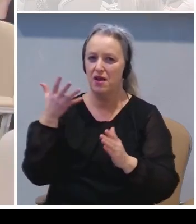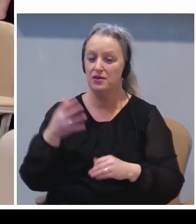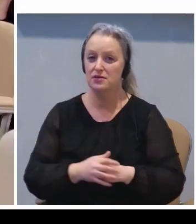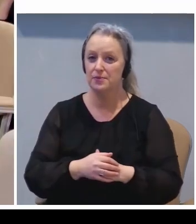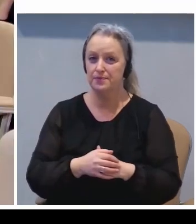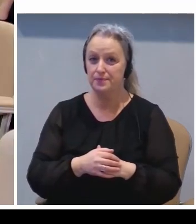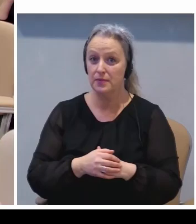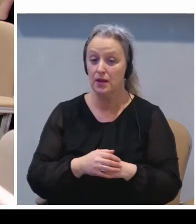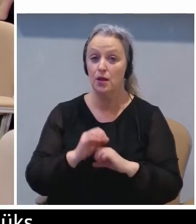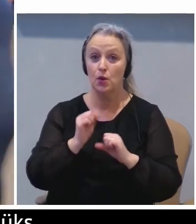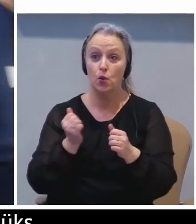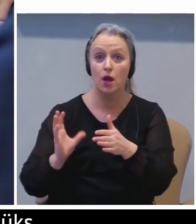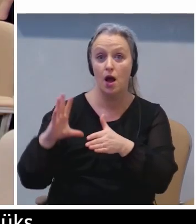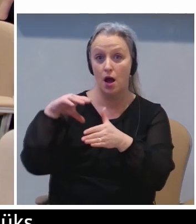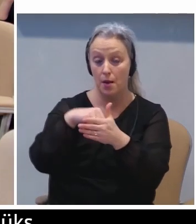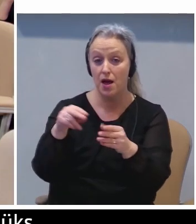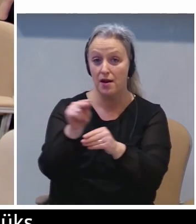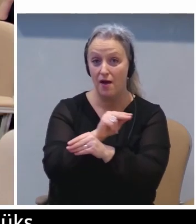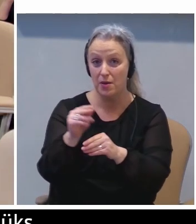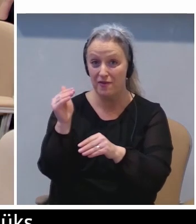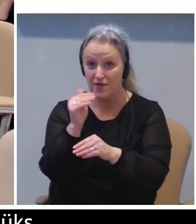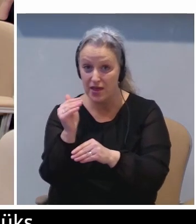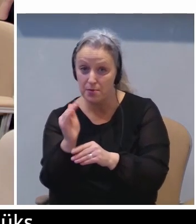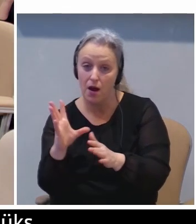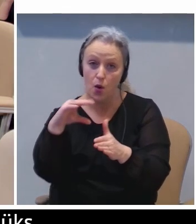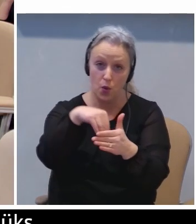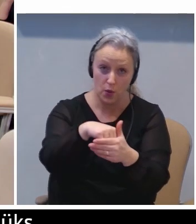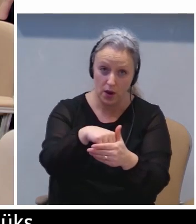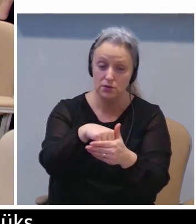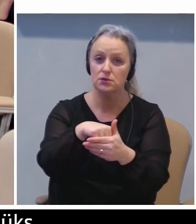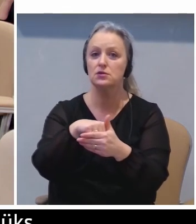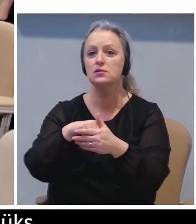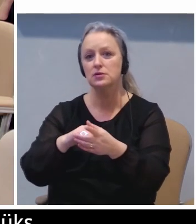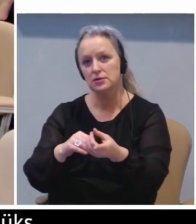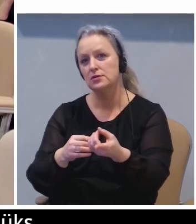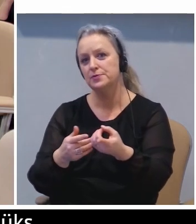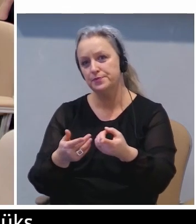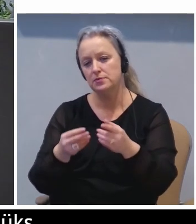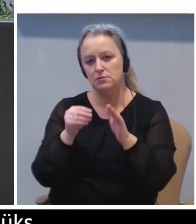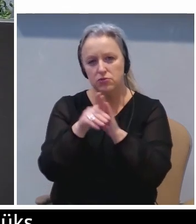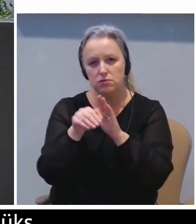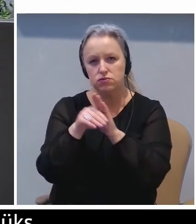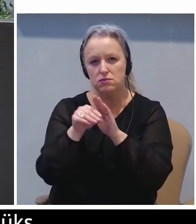Kui sellesse on kaasatud ravimifirmad, siis peavad nad ravimiuuringusse väga palju investeerima.